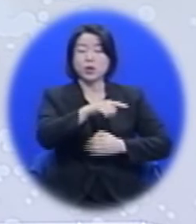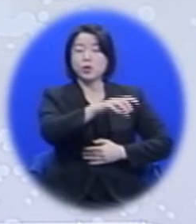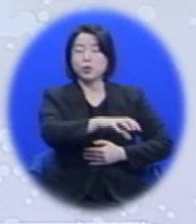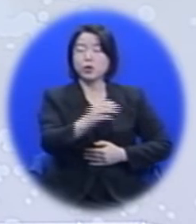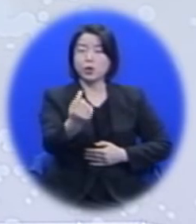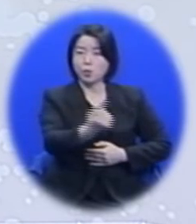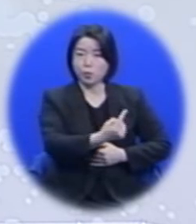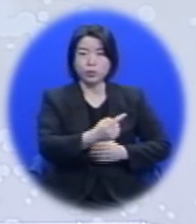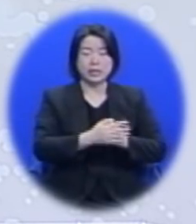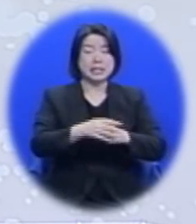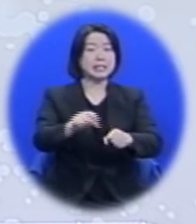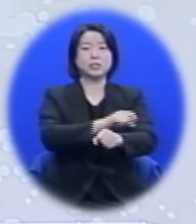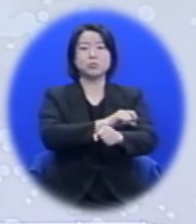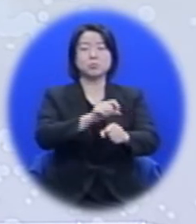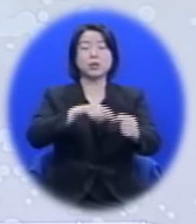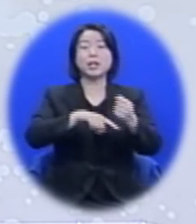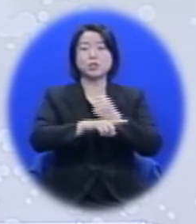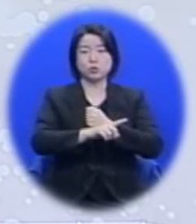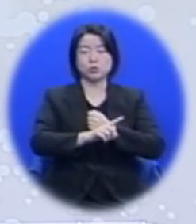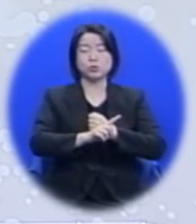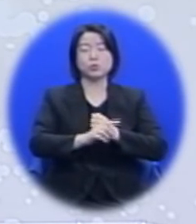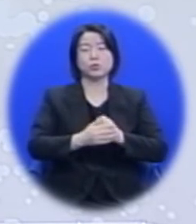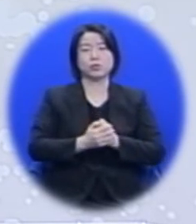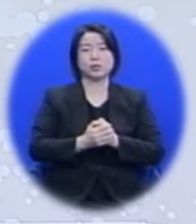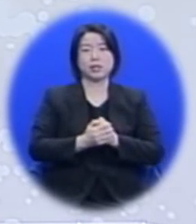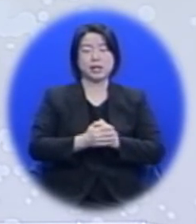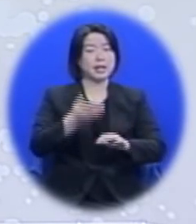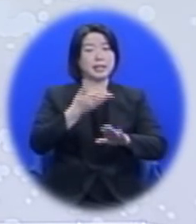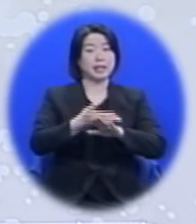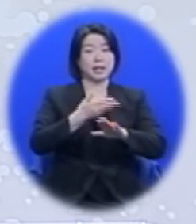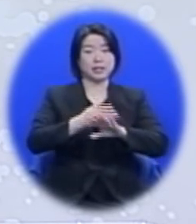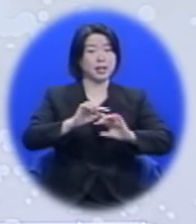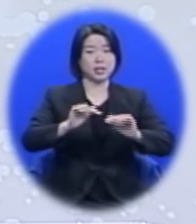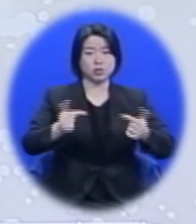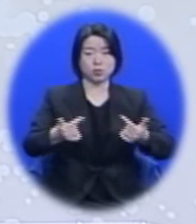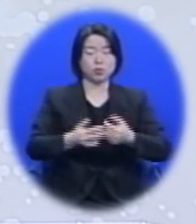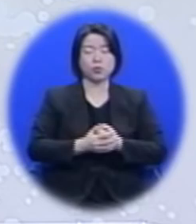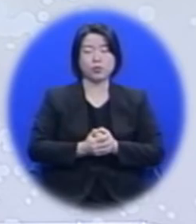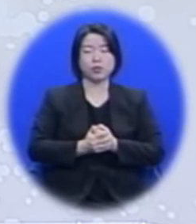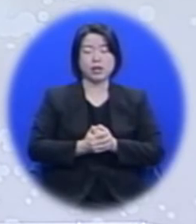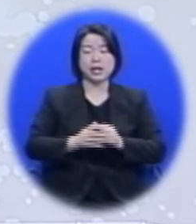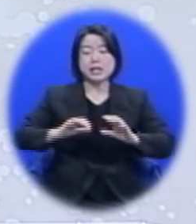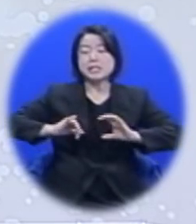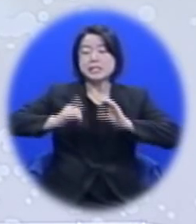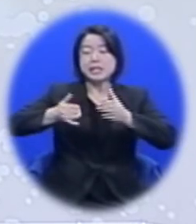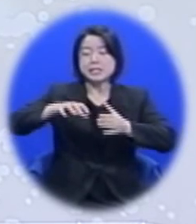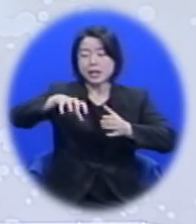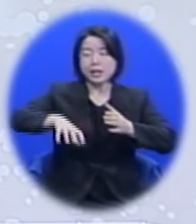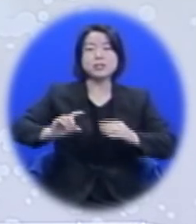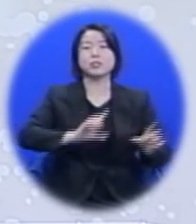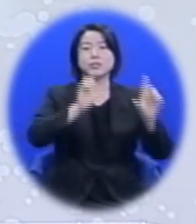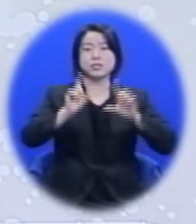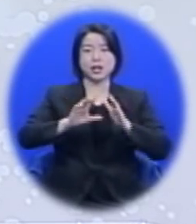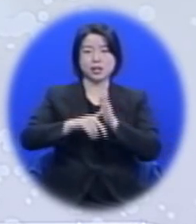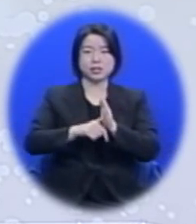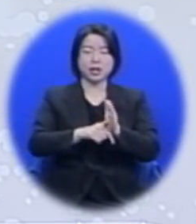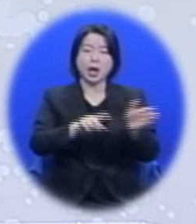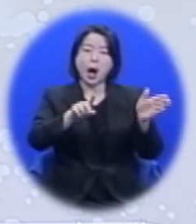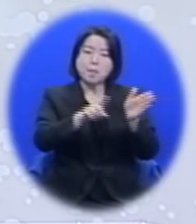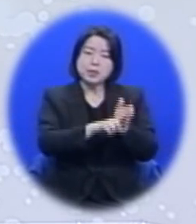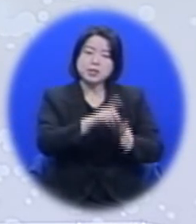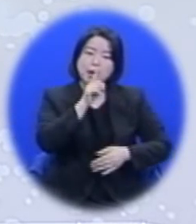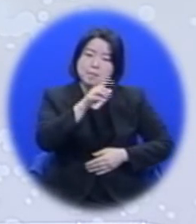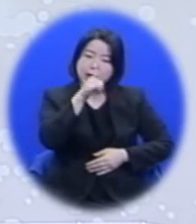여기 온 뭐 특별한 이유가 다른 것이 아니라 세상에 살 때 믿는다고